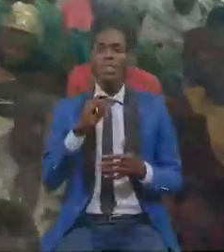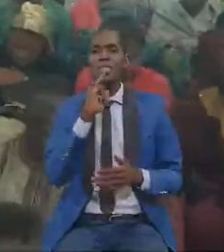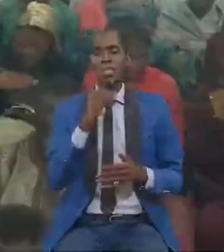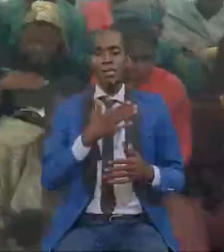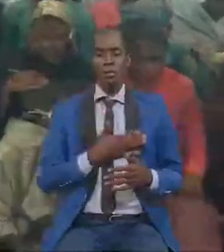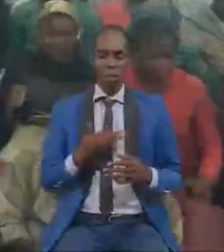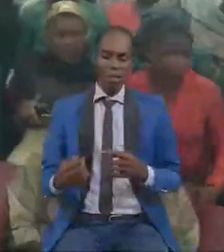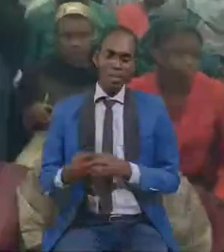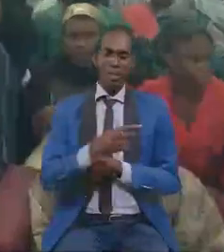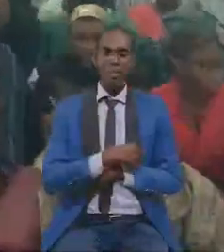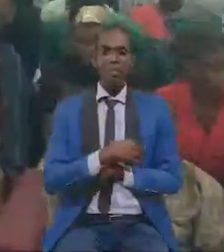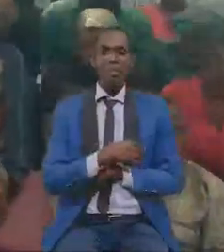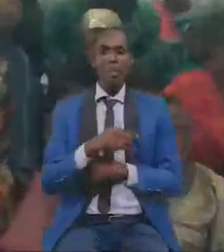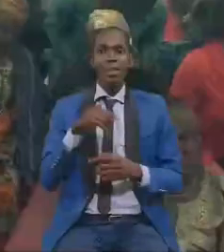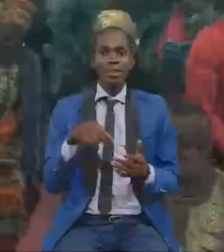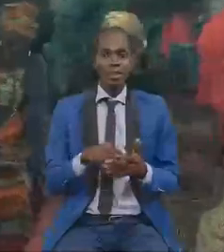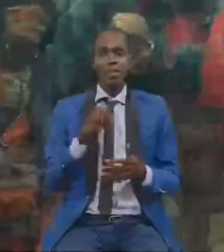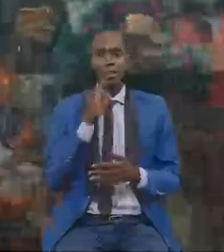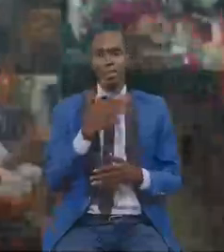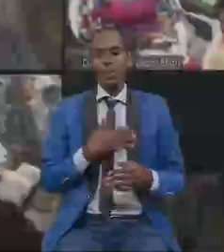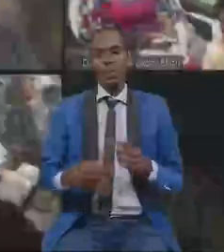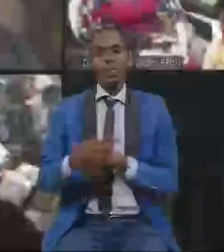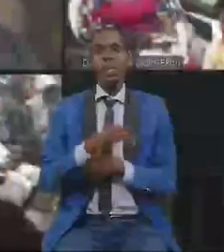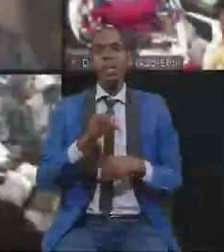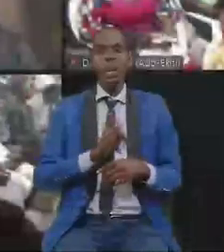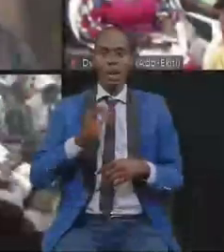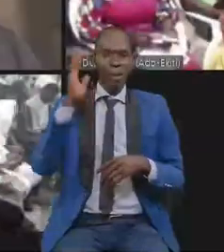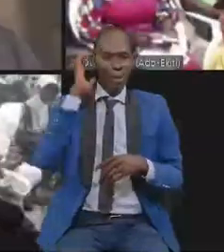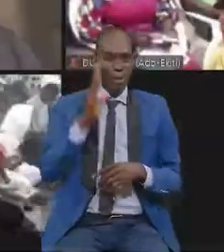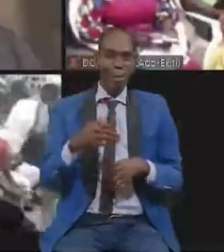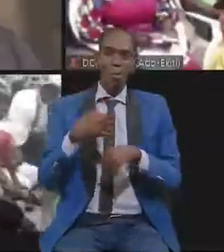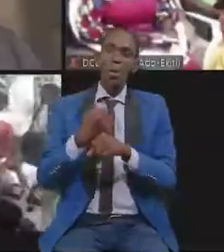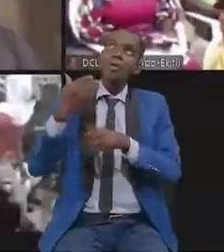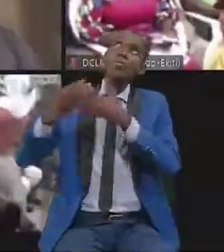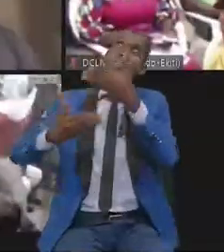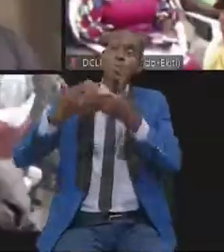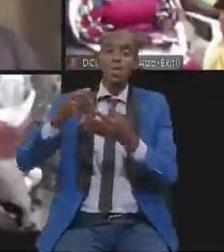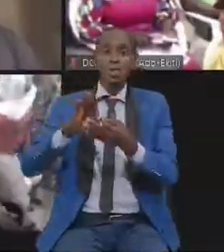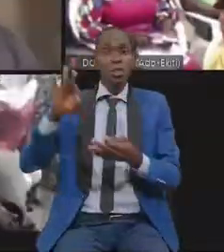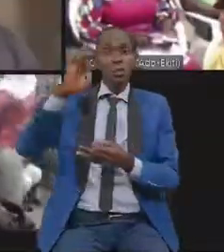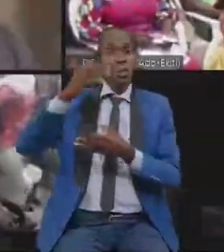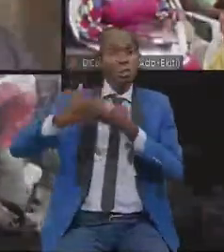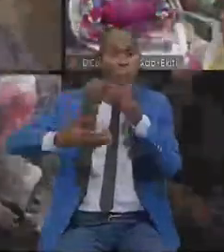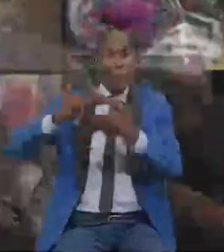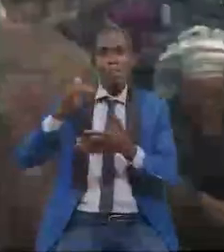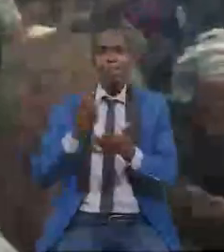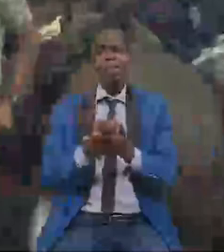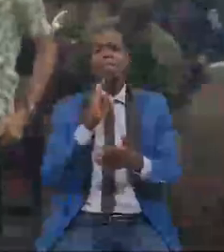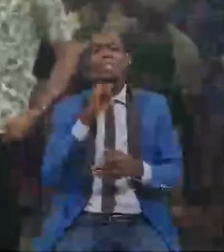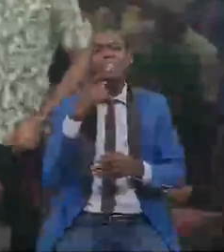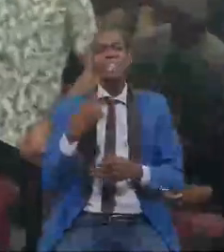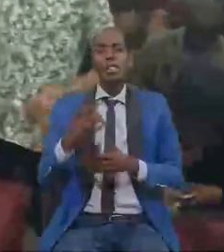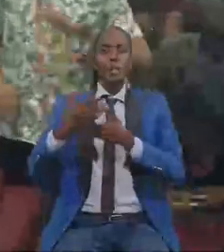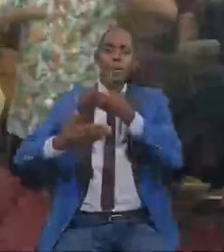voici mon jour, que je vais faire du progrès. Je vais faire du progrès. Le progrès spirituel, c'est le progrès qu'on cherche.